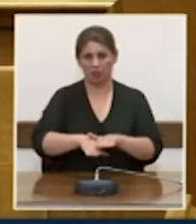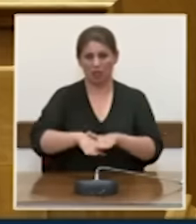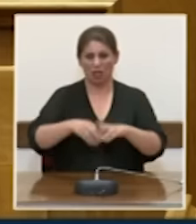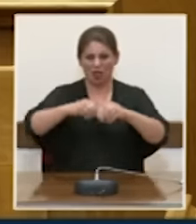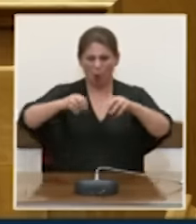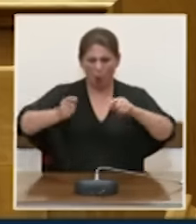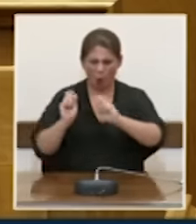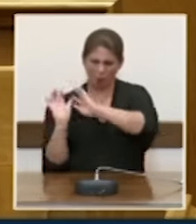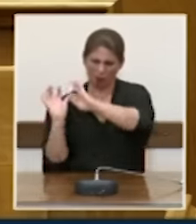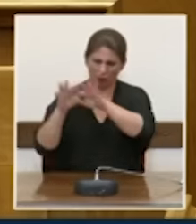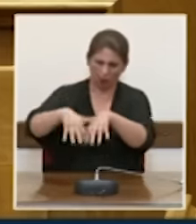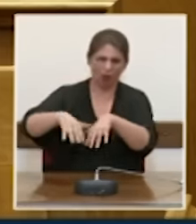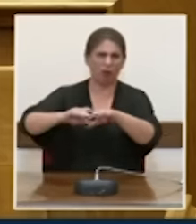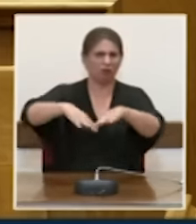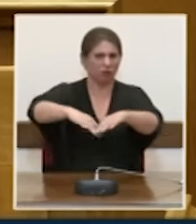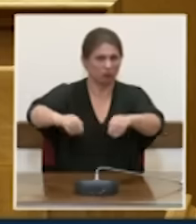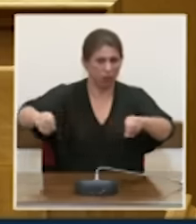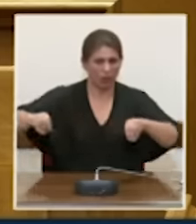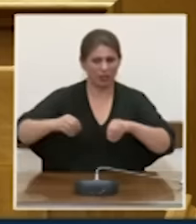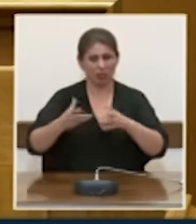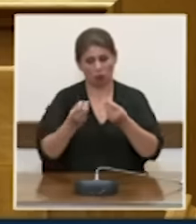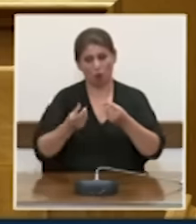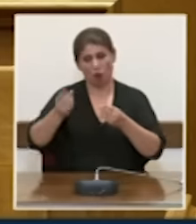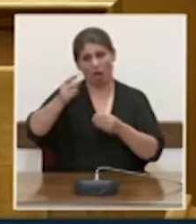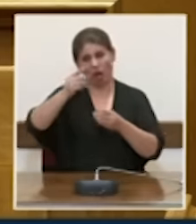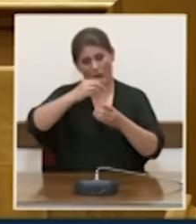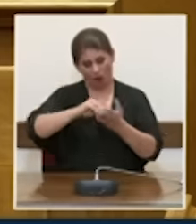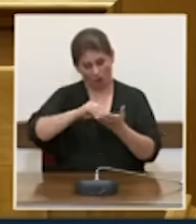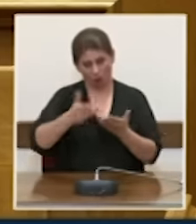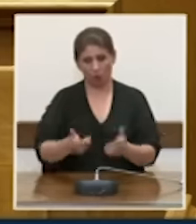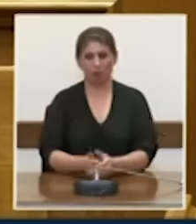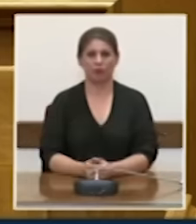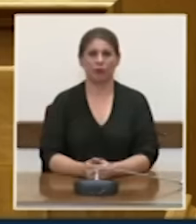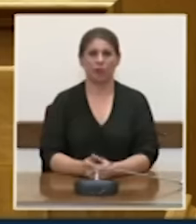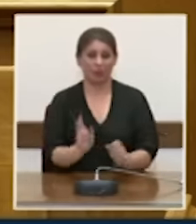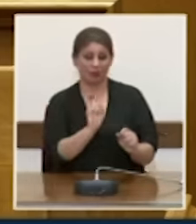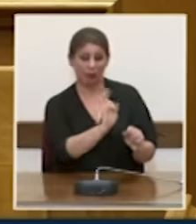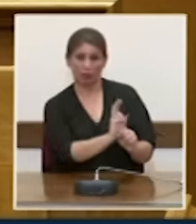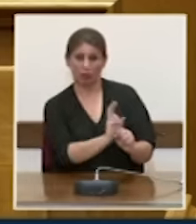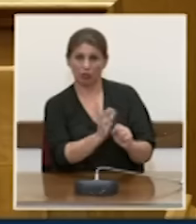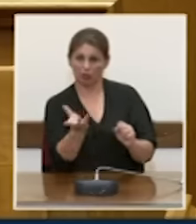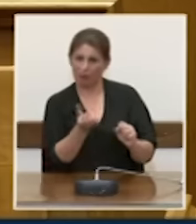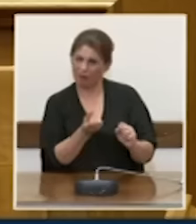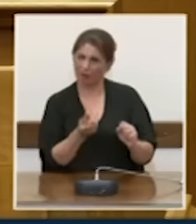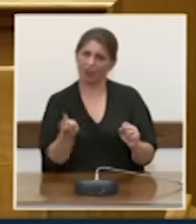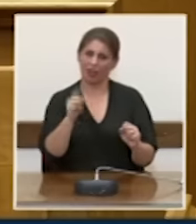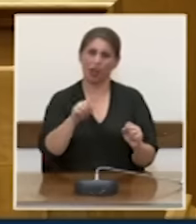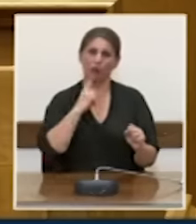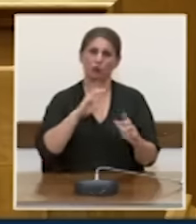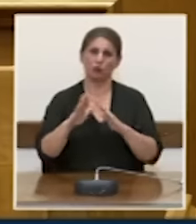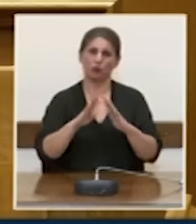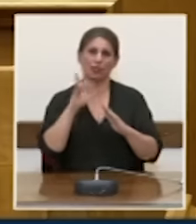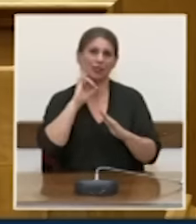άλλα. Τα πλεονάσματα τα βγάζετε και από άλλα, όπως η προστασία των γυναικών από